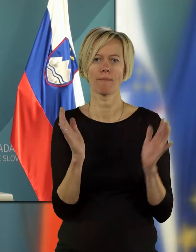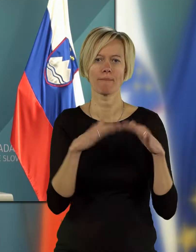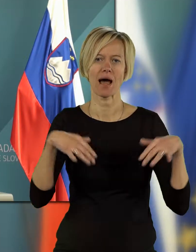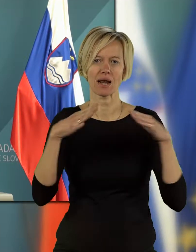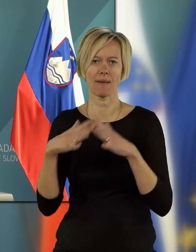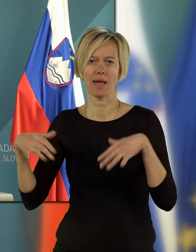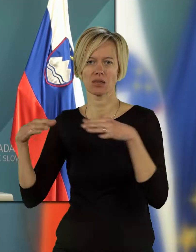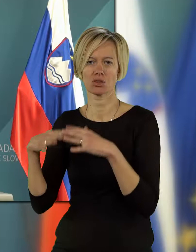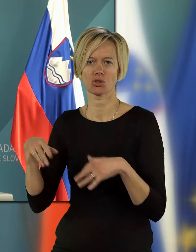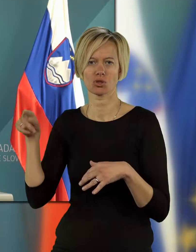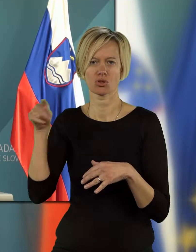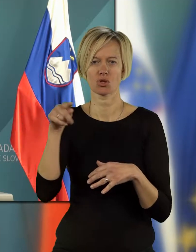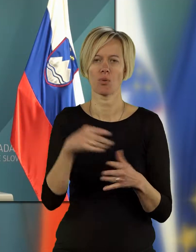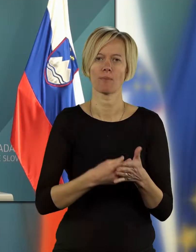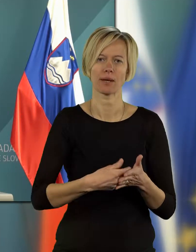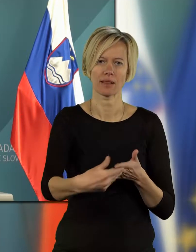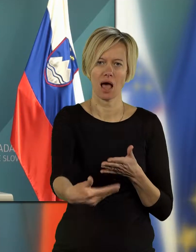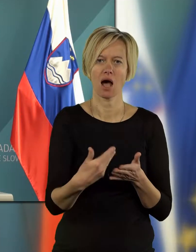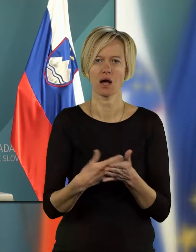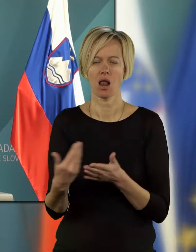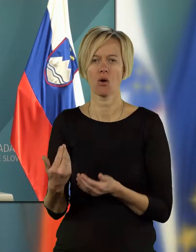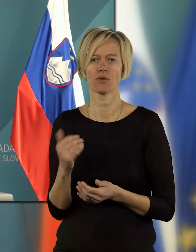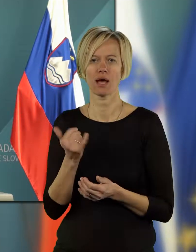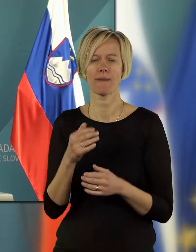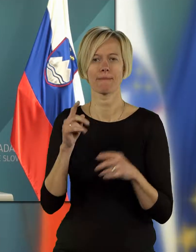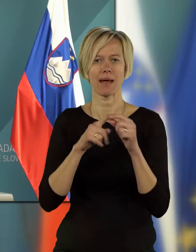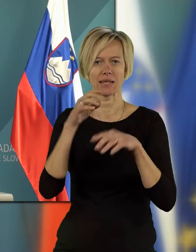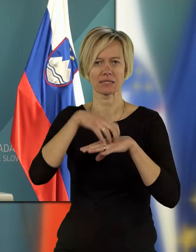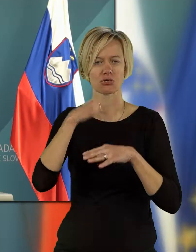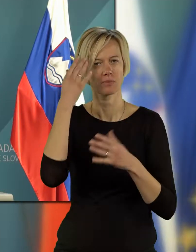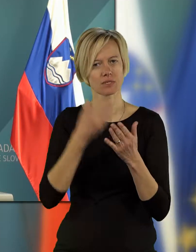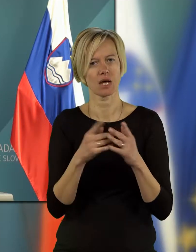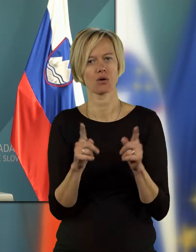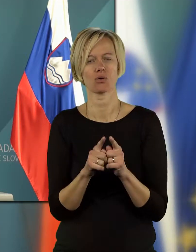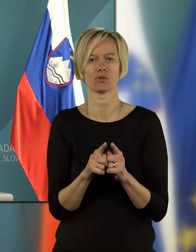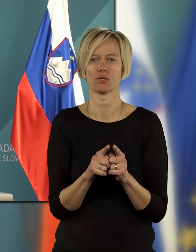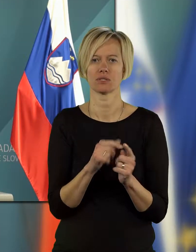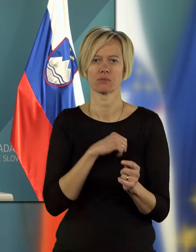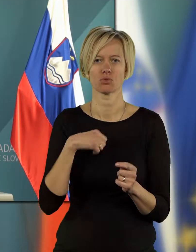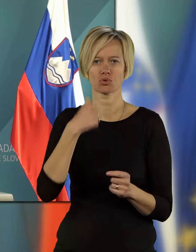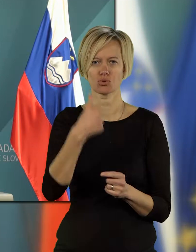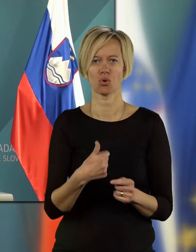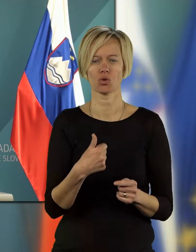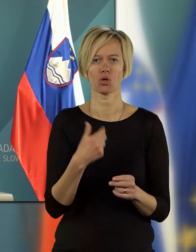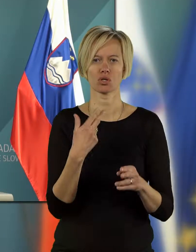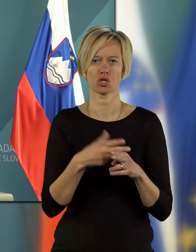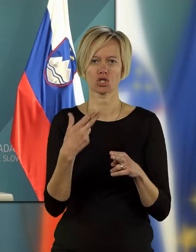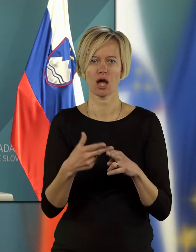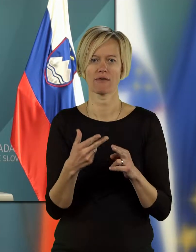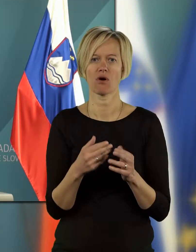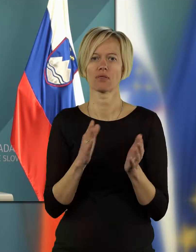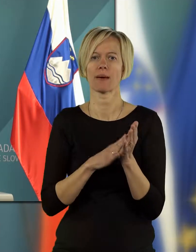mnogo parlamentov predlagalo, da se Palestino prizna kot